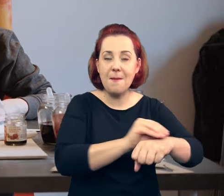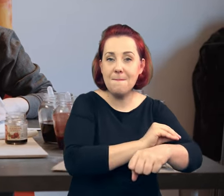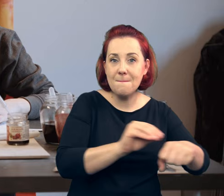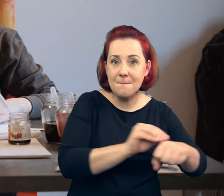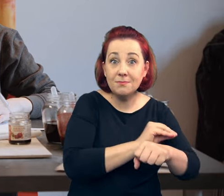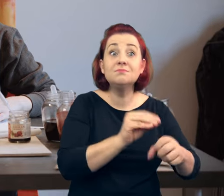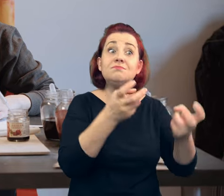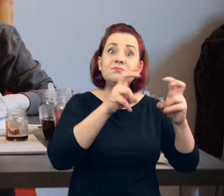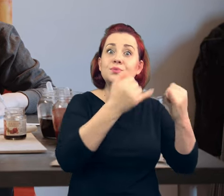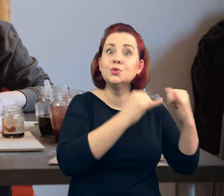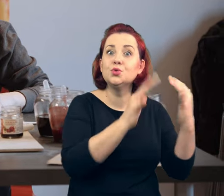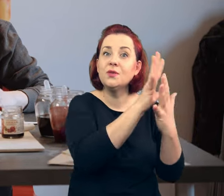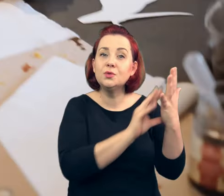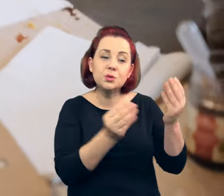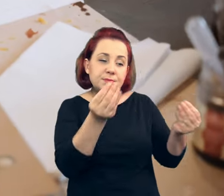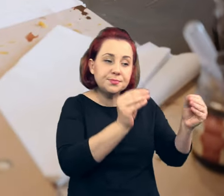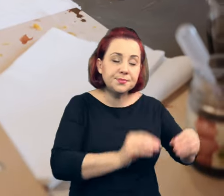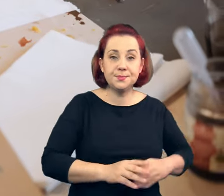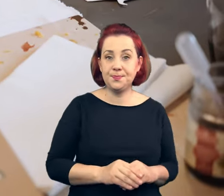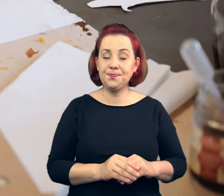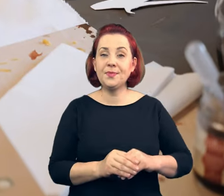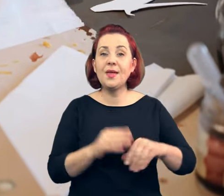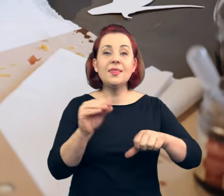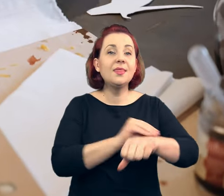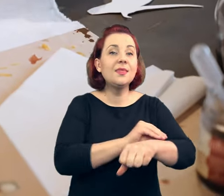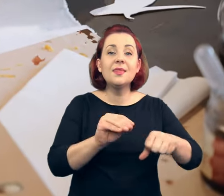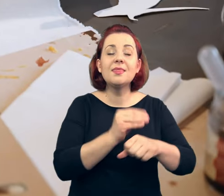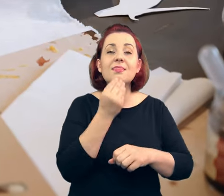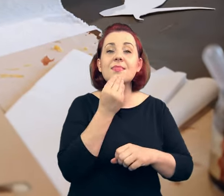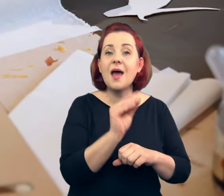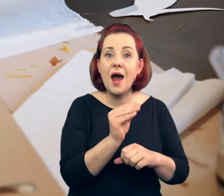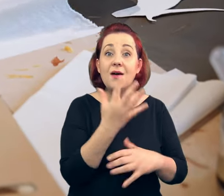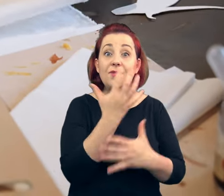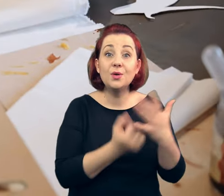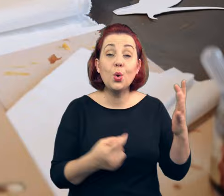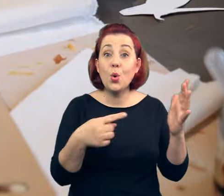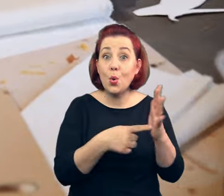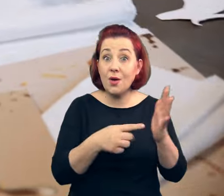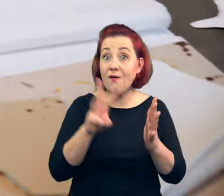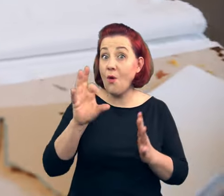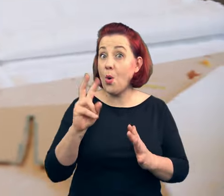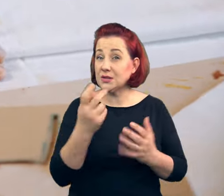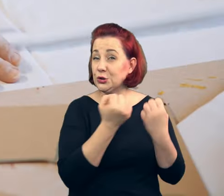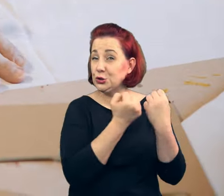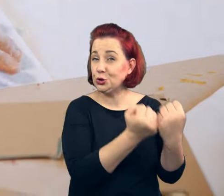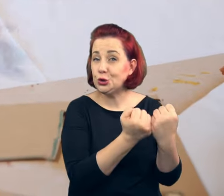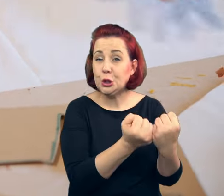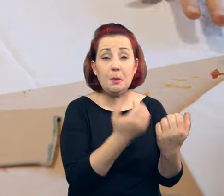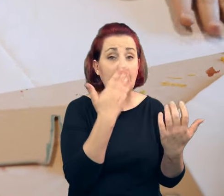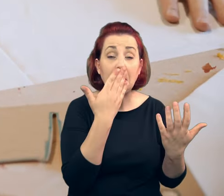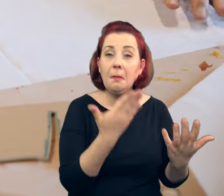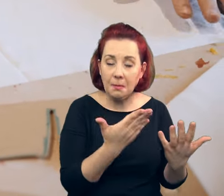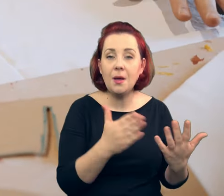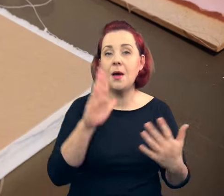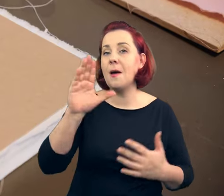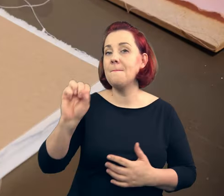tworzeniu różnego rodzaju wzorów. Taką tkaniną najlepszą do tego, żeby nasz wosk się